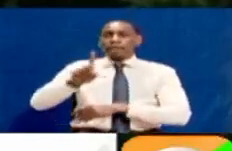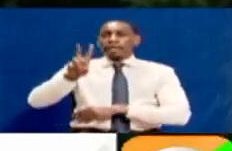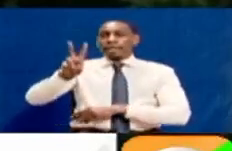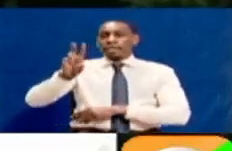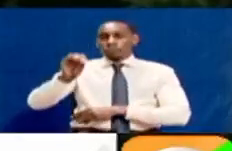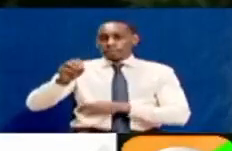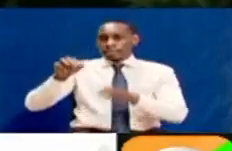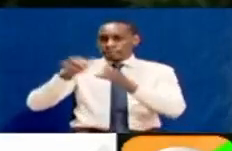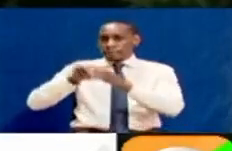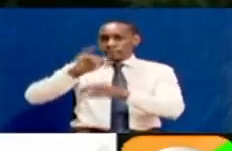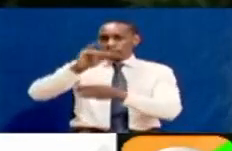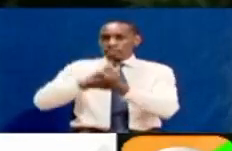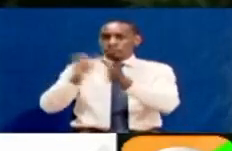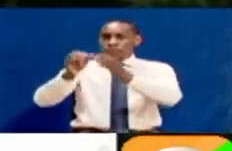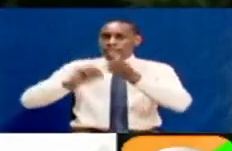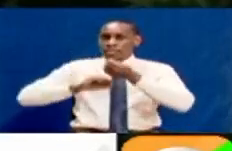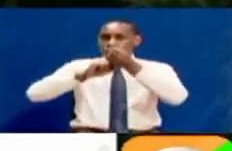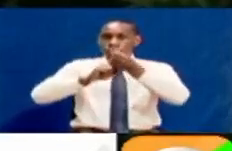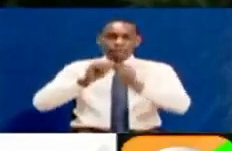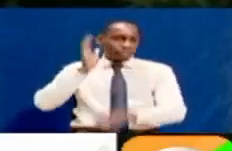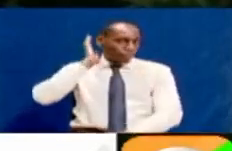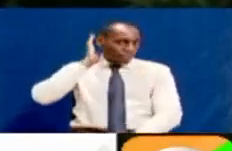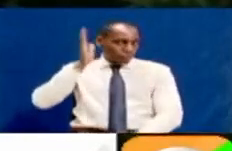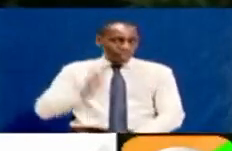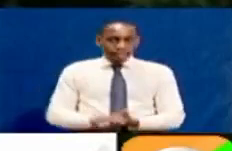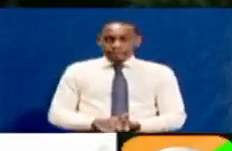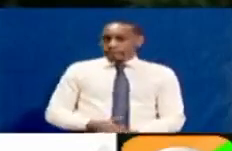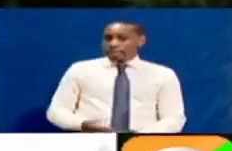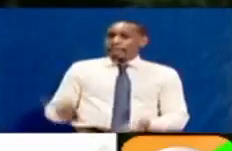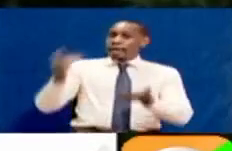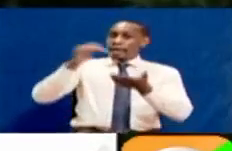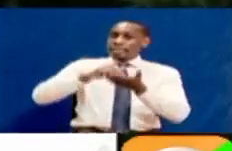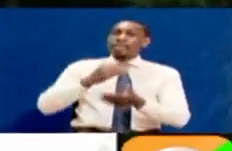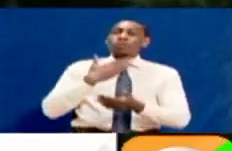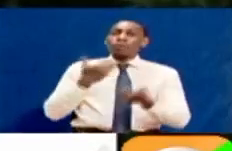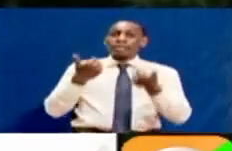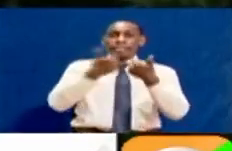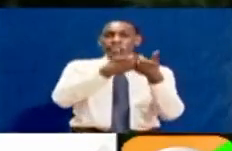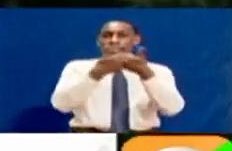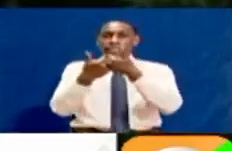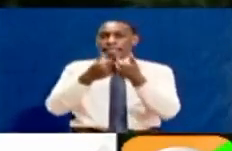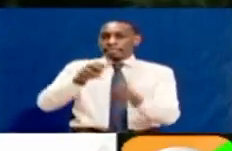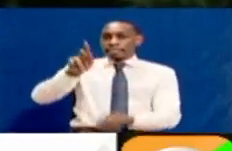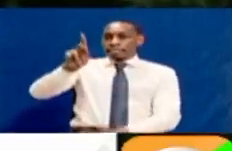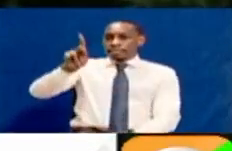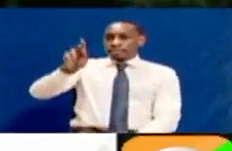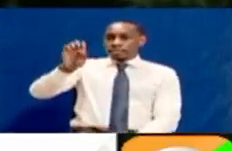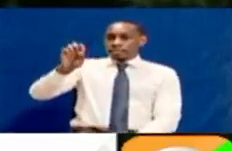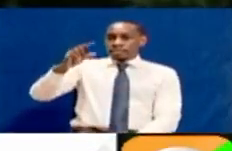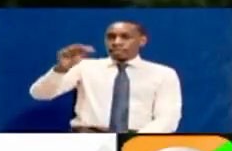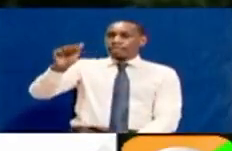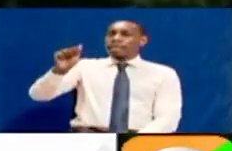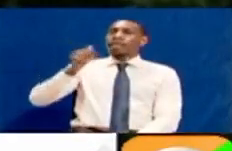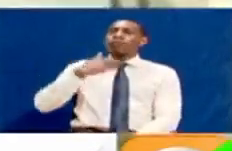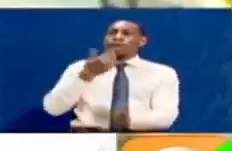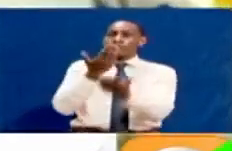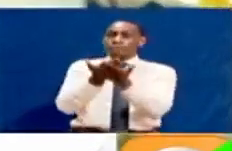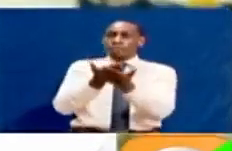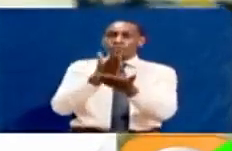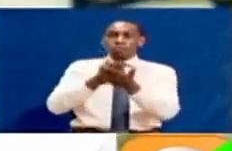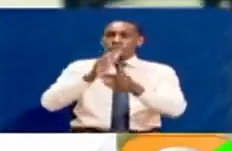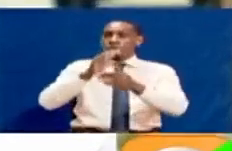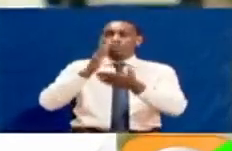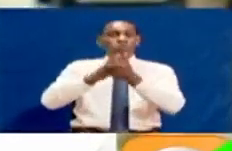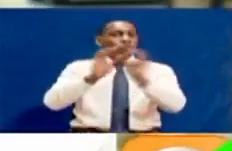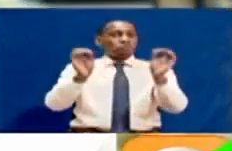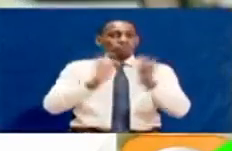120 members of Jubilee who are supporting Aden Duale. So I would challenge Kanini Kega to table that list. I believe it's hot air.